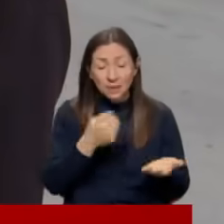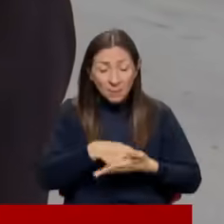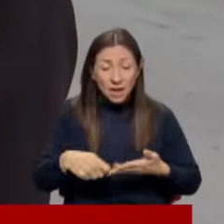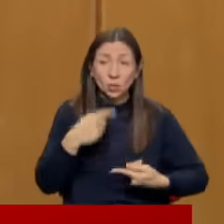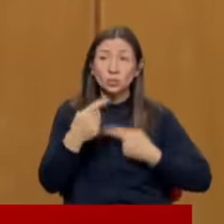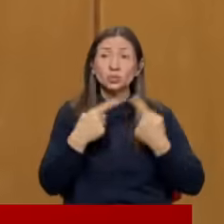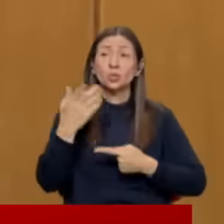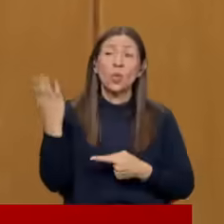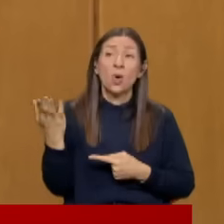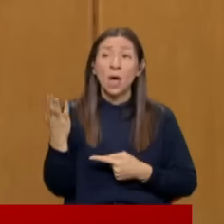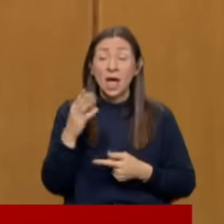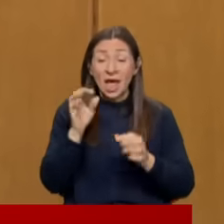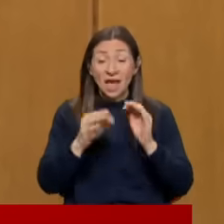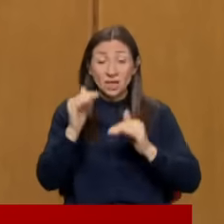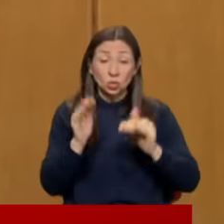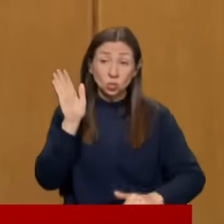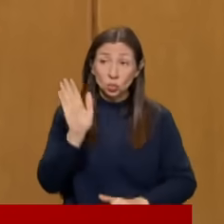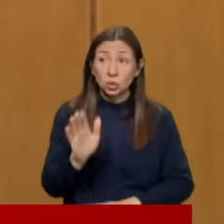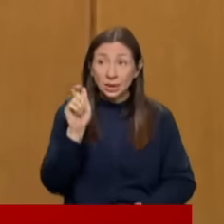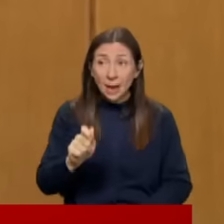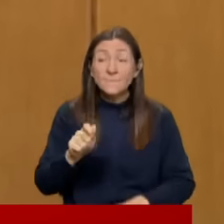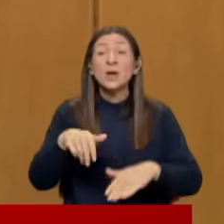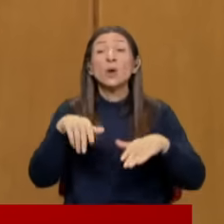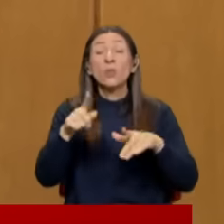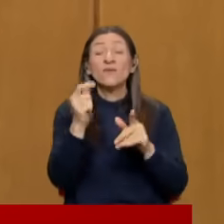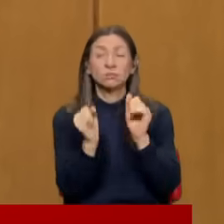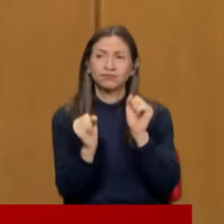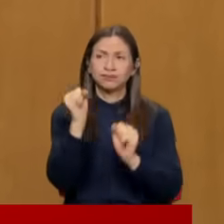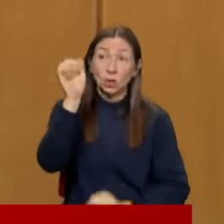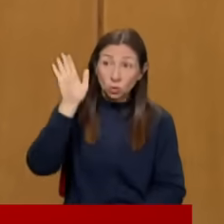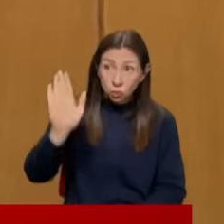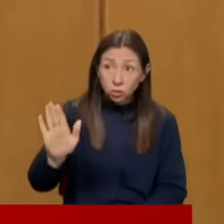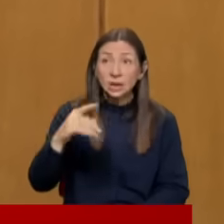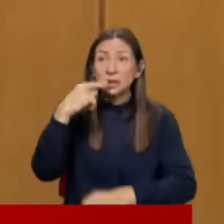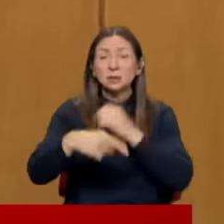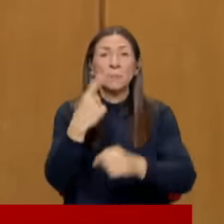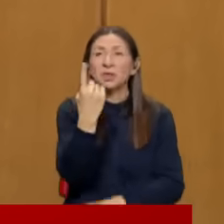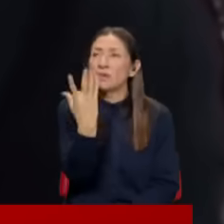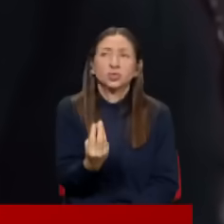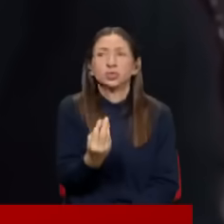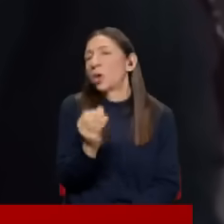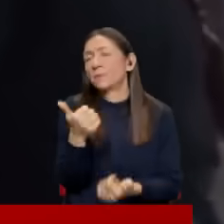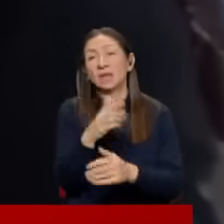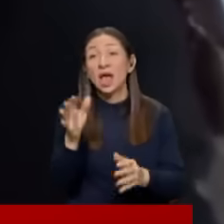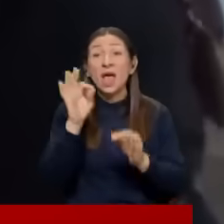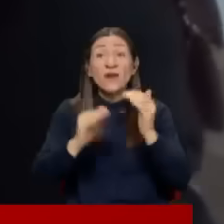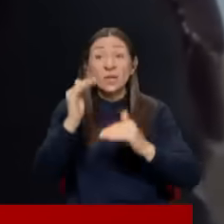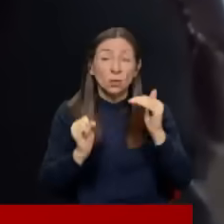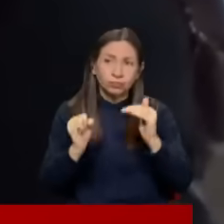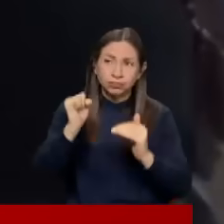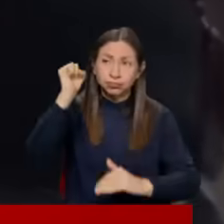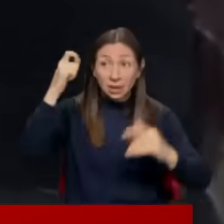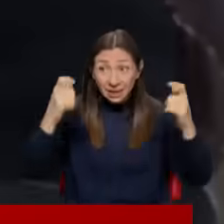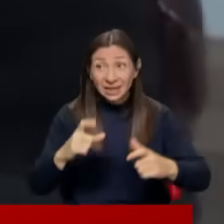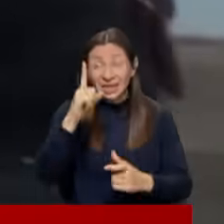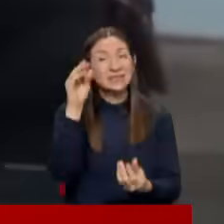göre konuşuyor. Enflasyonu durdursunlar. Bu fiyat artışları dursun, yılda bir kere olsun, bir mahsuru yok. Enflasyonun yükseldiği